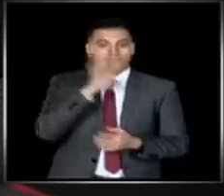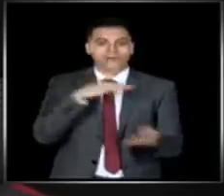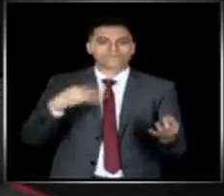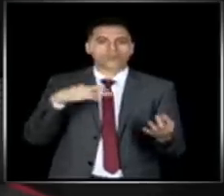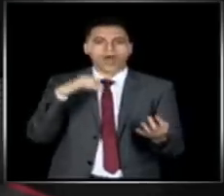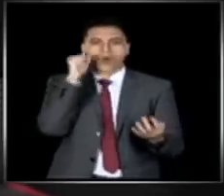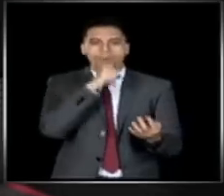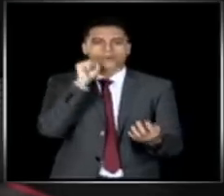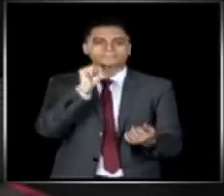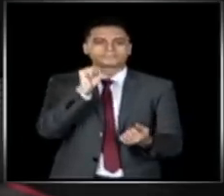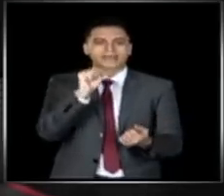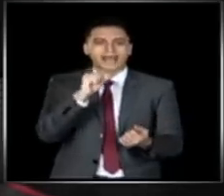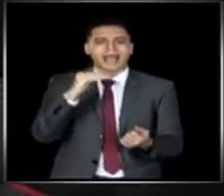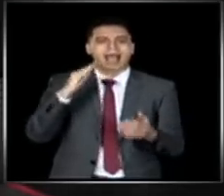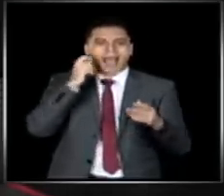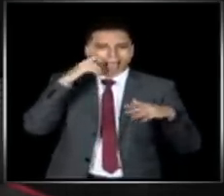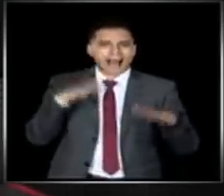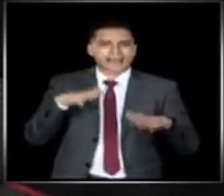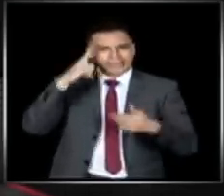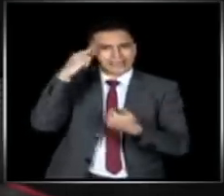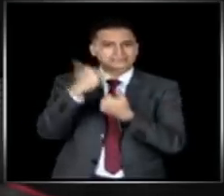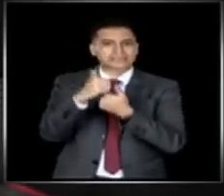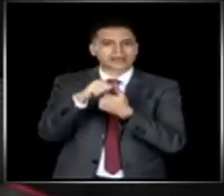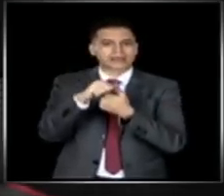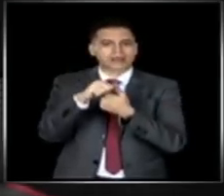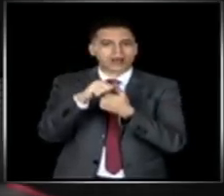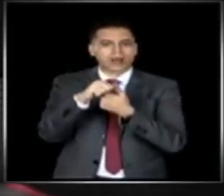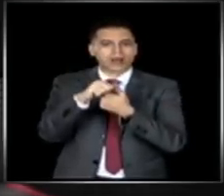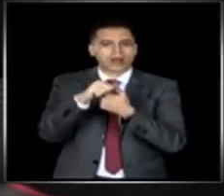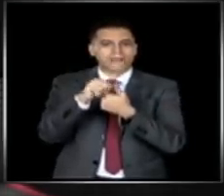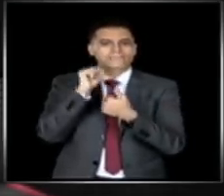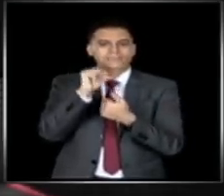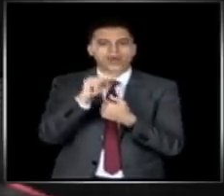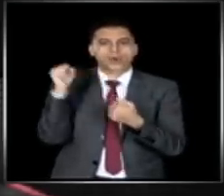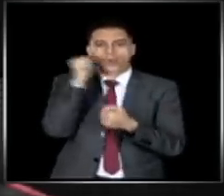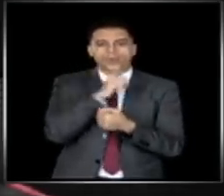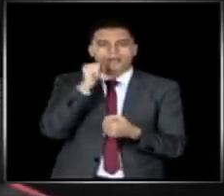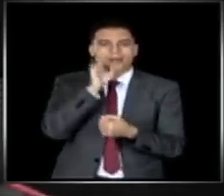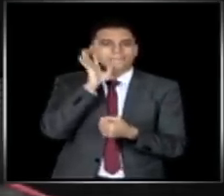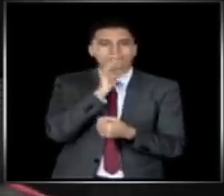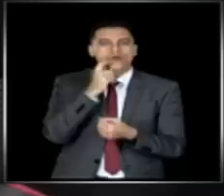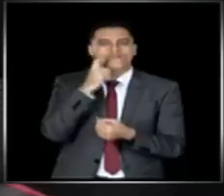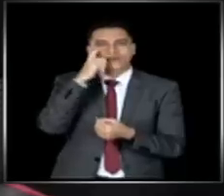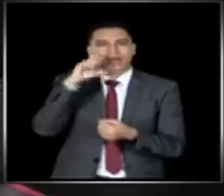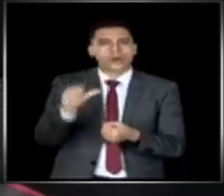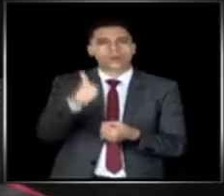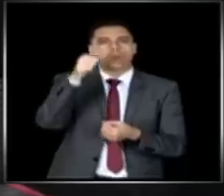من هو ملحن اغنيه خليني ذكرى للفنان وائل جسار؟